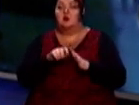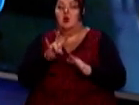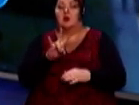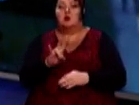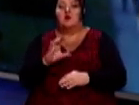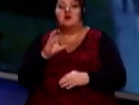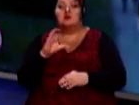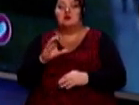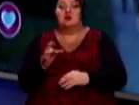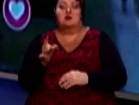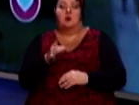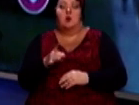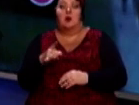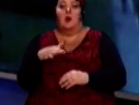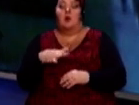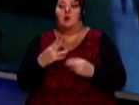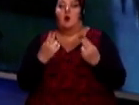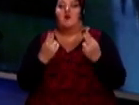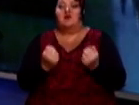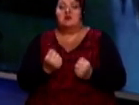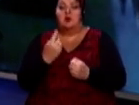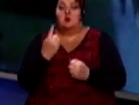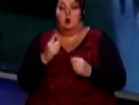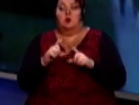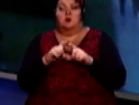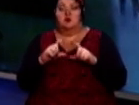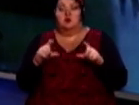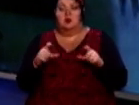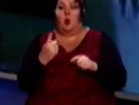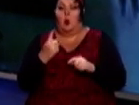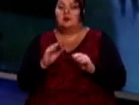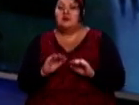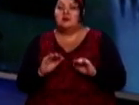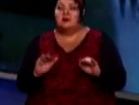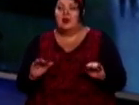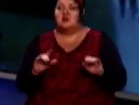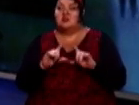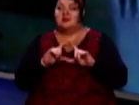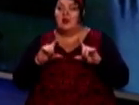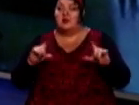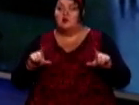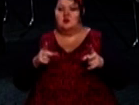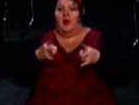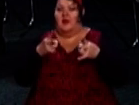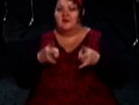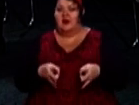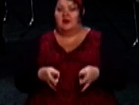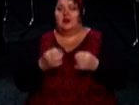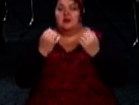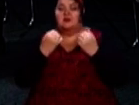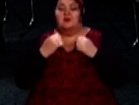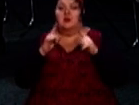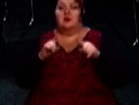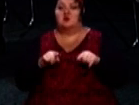Новосанжарському районі було визнано одну із шкіл, верніше, один із дитячих садочків як аварійний, і завдяки цьому